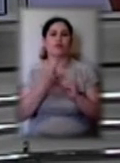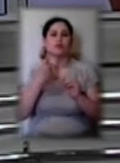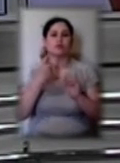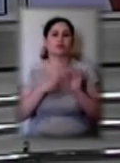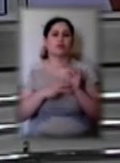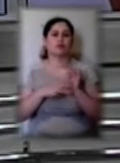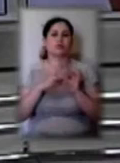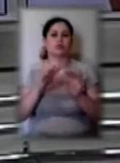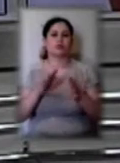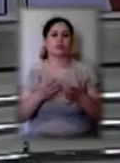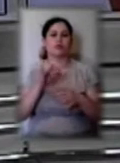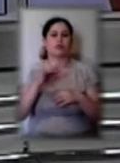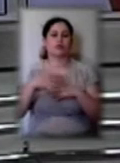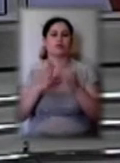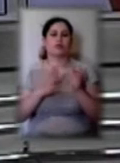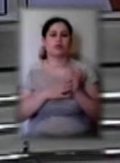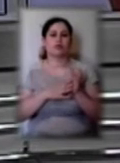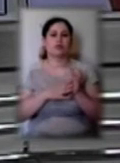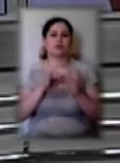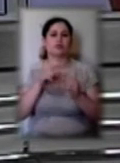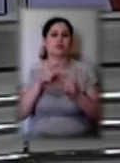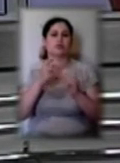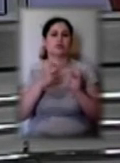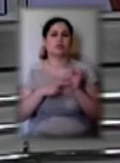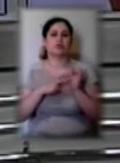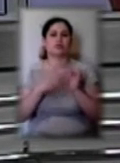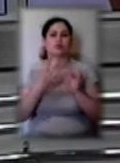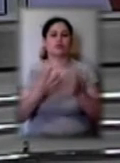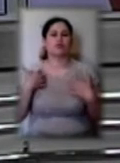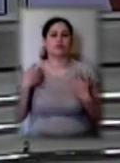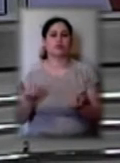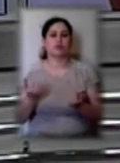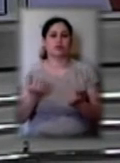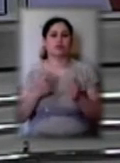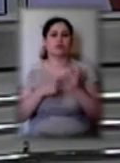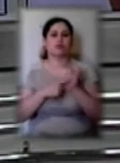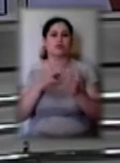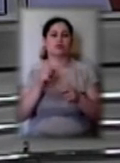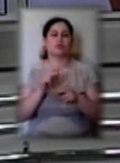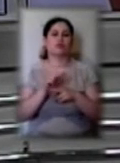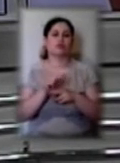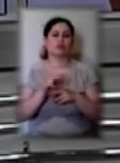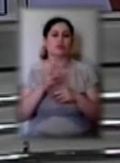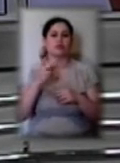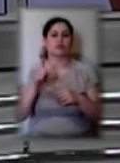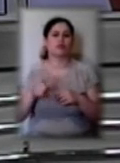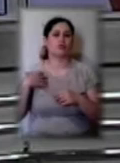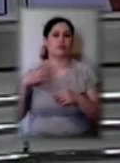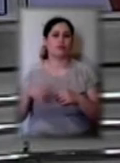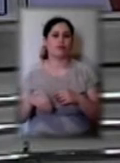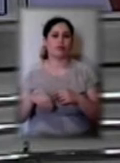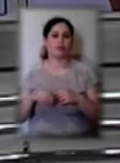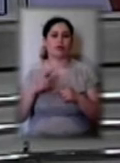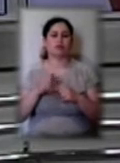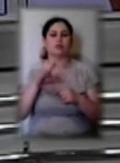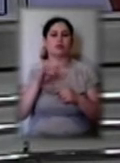випадки COVID-19. З них 174 людини одужали, шестеро інфіковані, троє людей померли. За даними